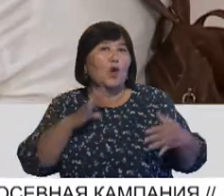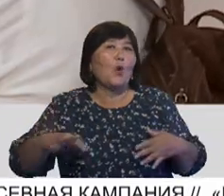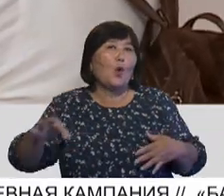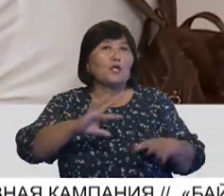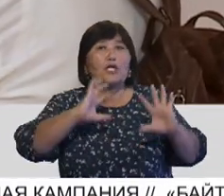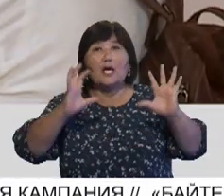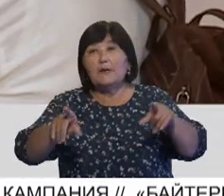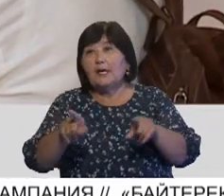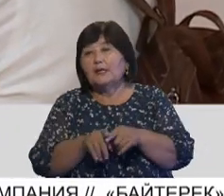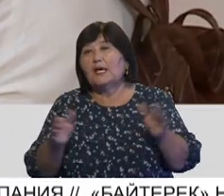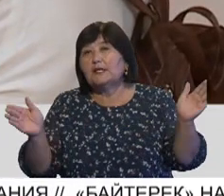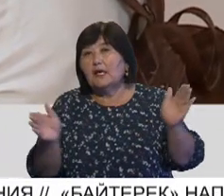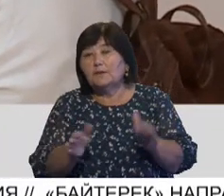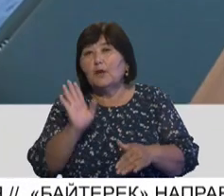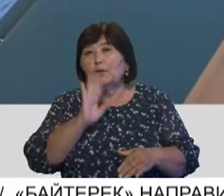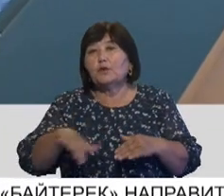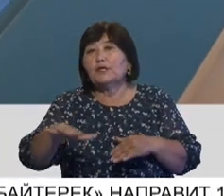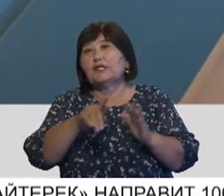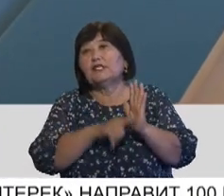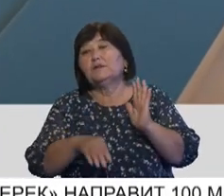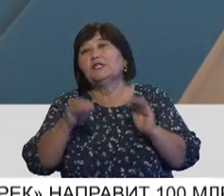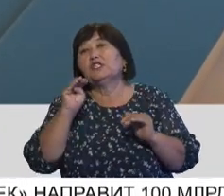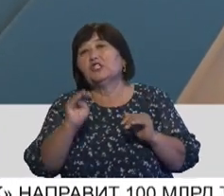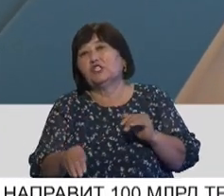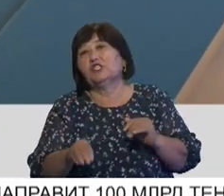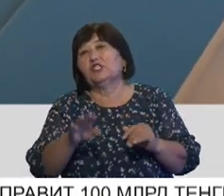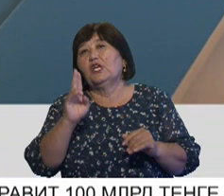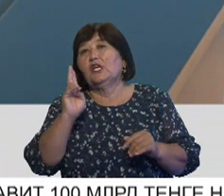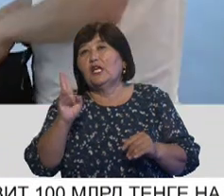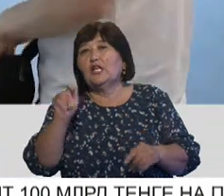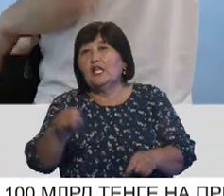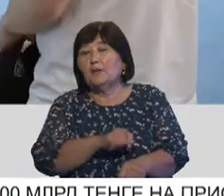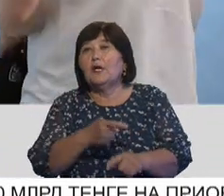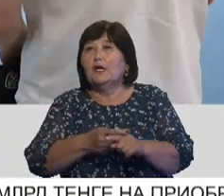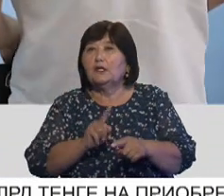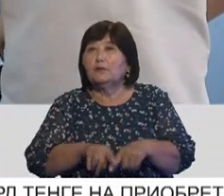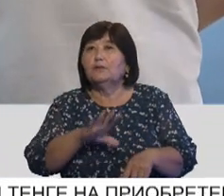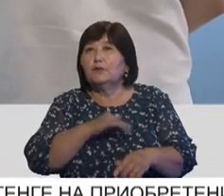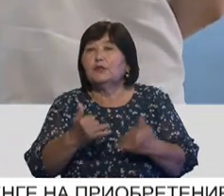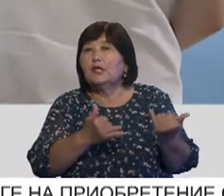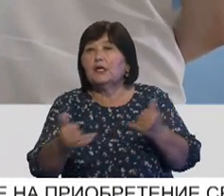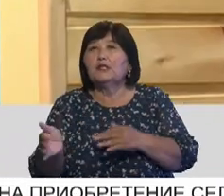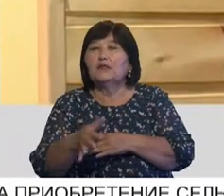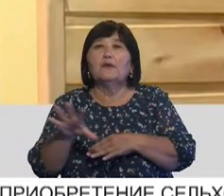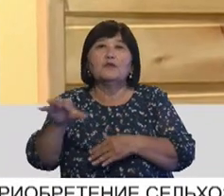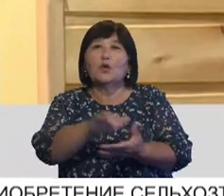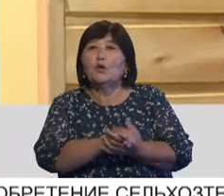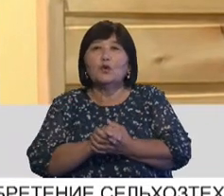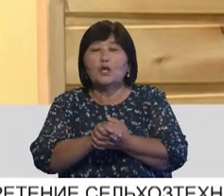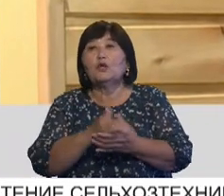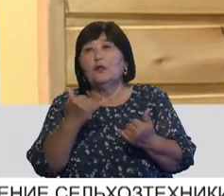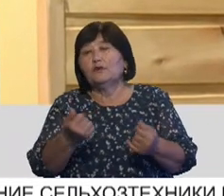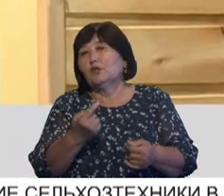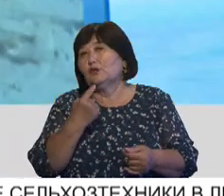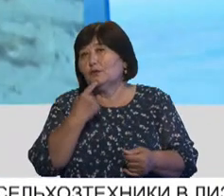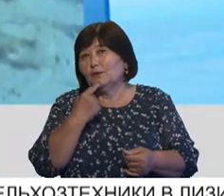мире. Простиралось море на площади 70 тысяч километров. Аральские рыбаки обеспечили рыбой весь Союз. Сегодня в это